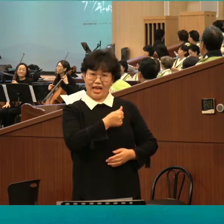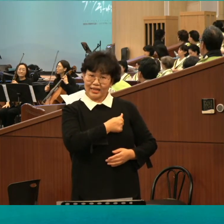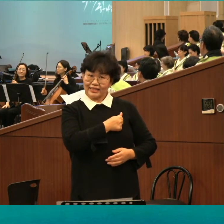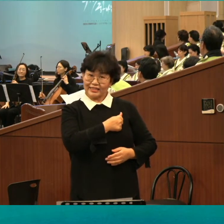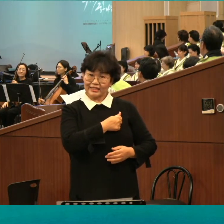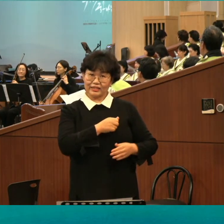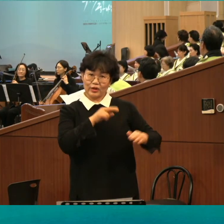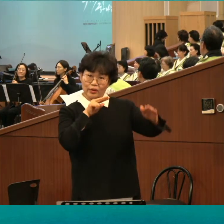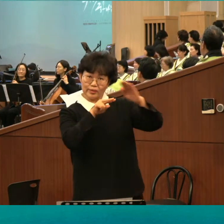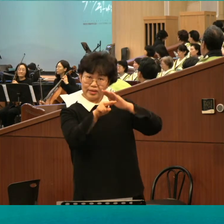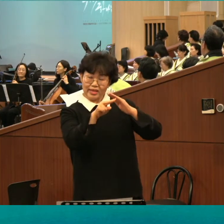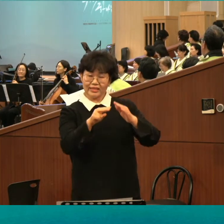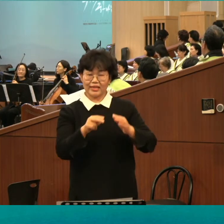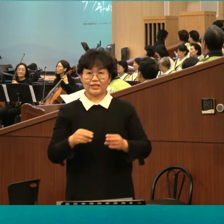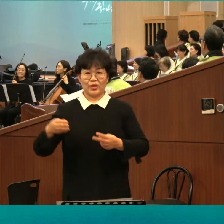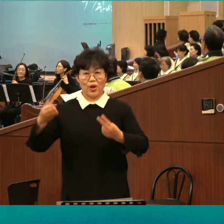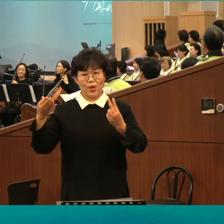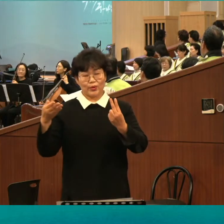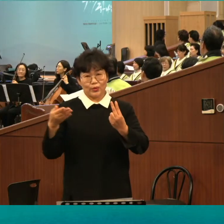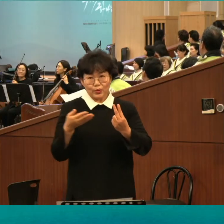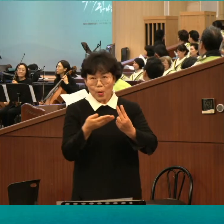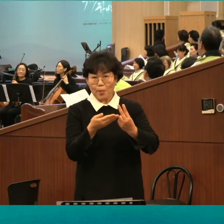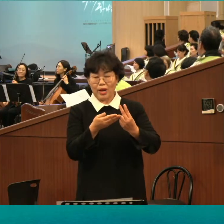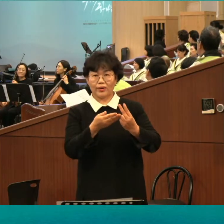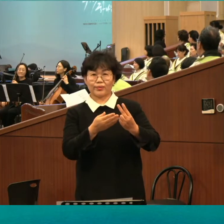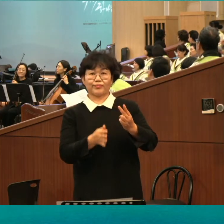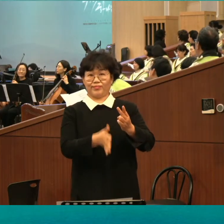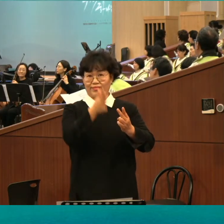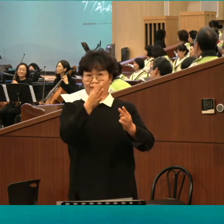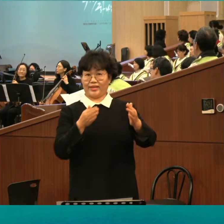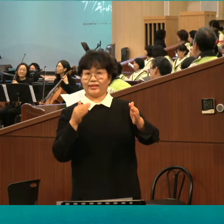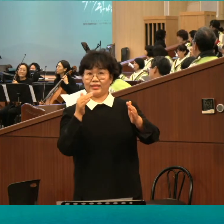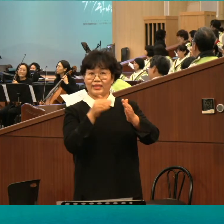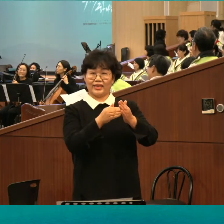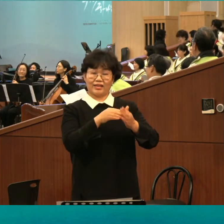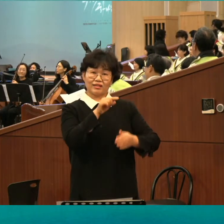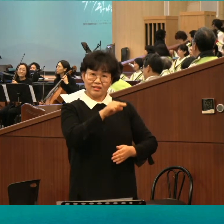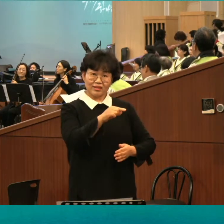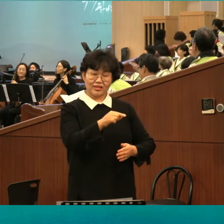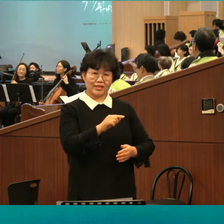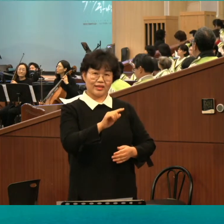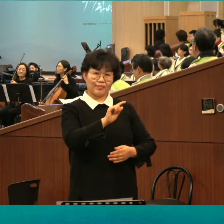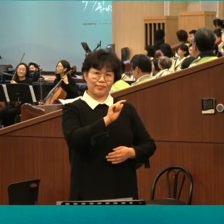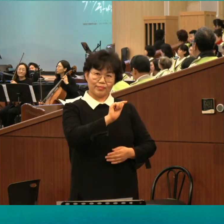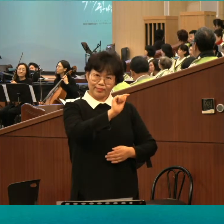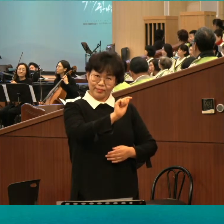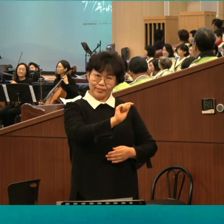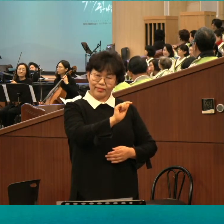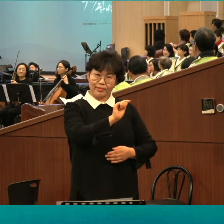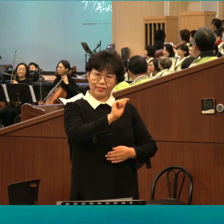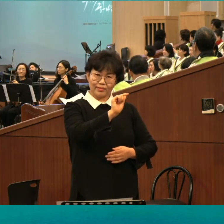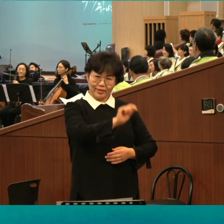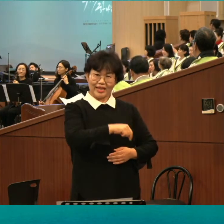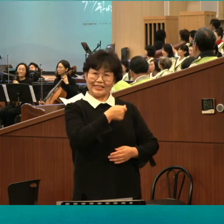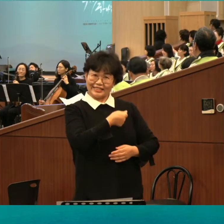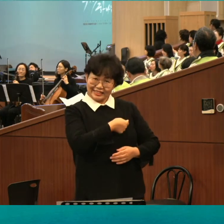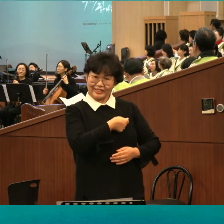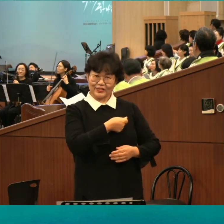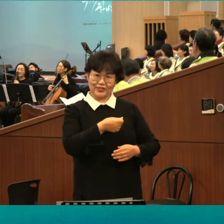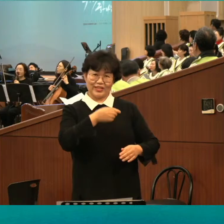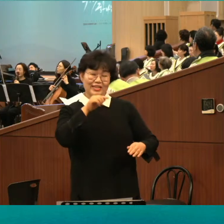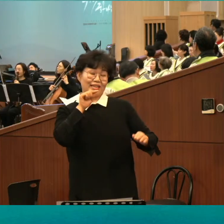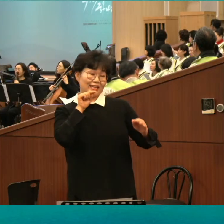욥바로 내려갔더니 마침 다시스로 가는 배를 만난지라.